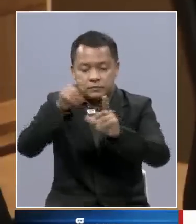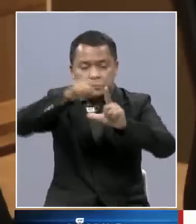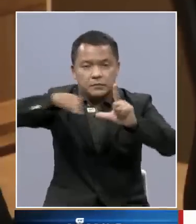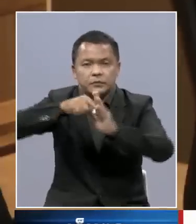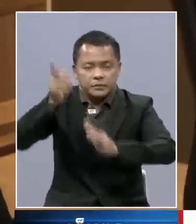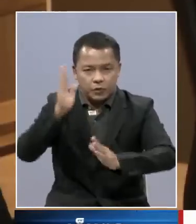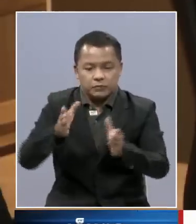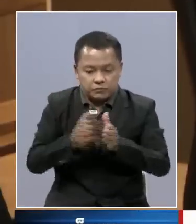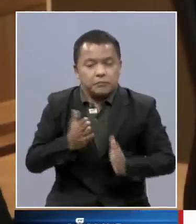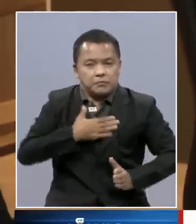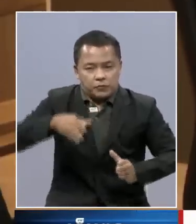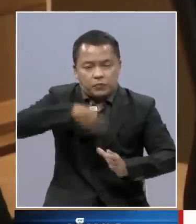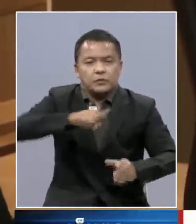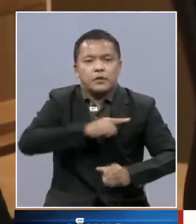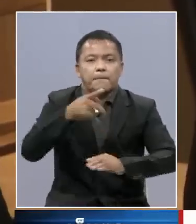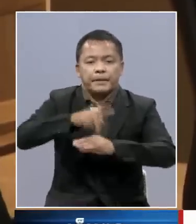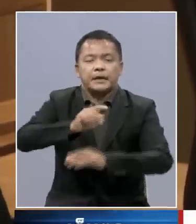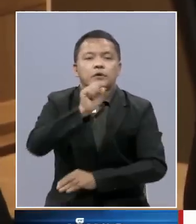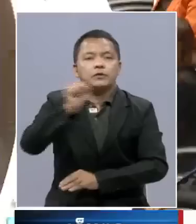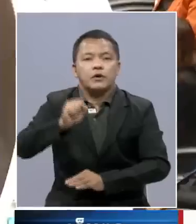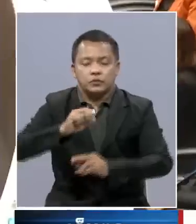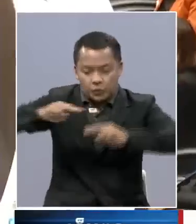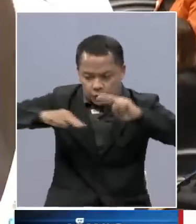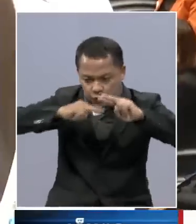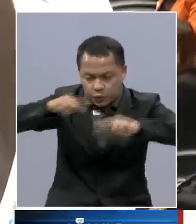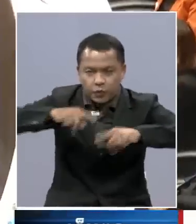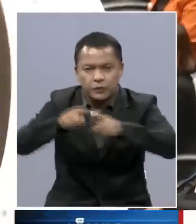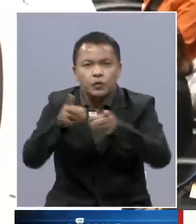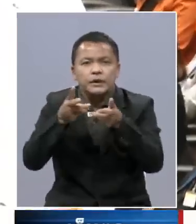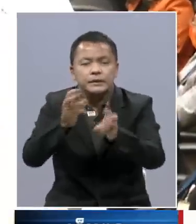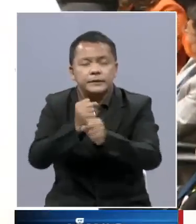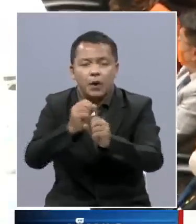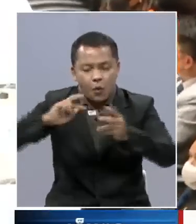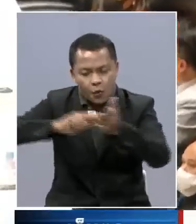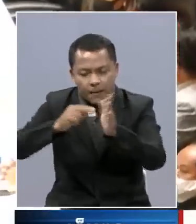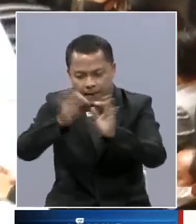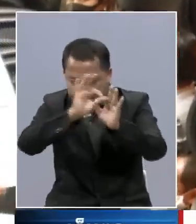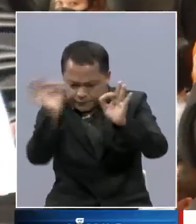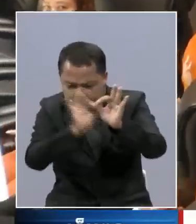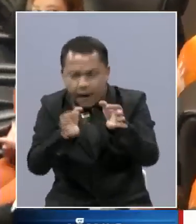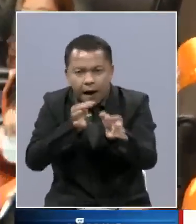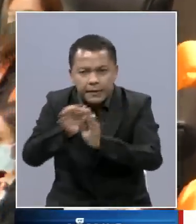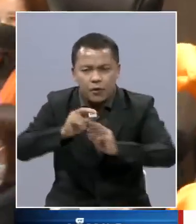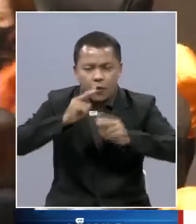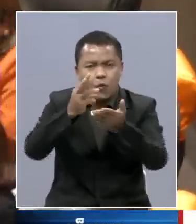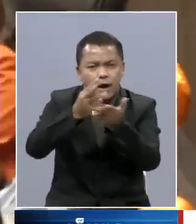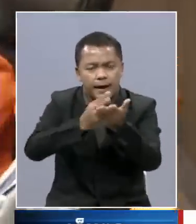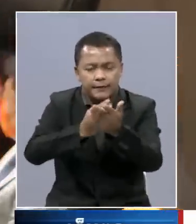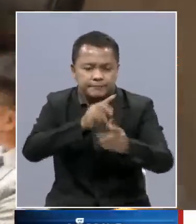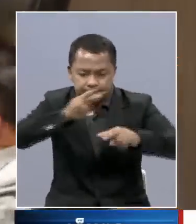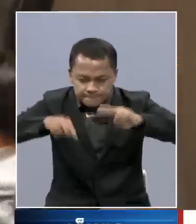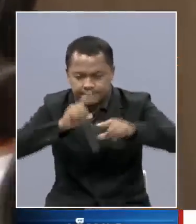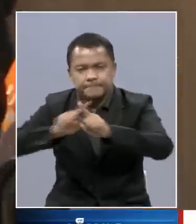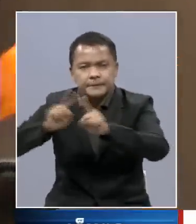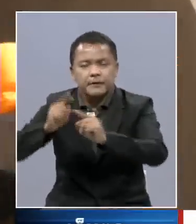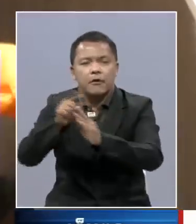ลต้องมีคนของตัวเองทำหน้าที่ประธานสภาเพื่อคุมเกมใช้และตีความข้อบังคับการประชุมคุมวาระและยัตตินโยบาย